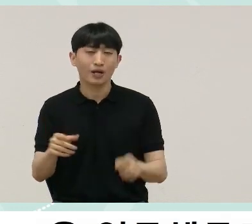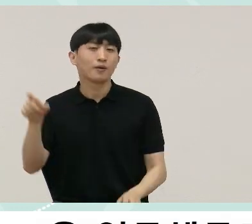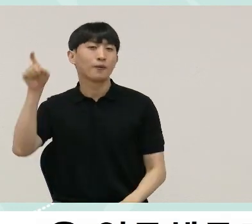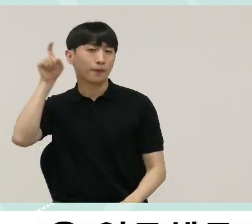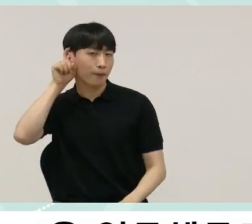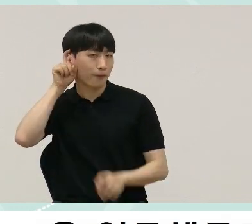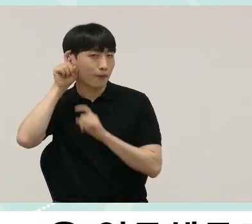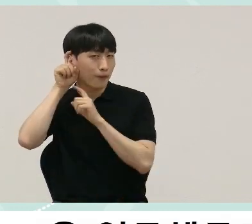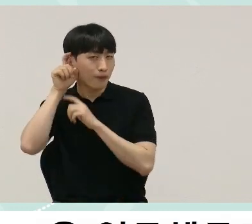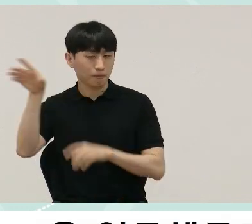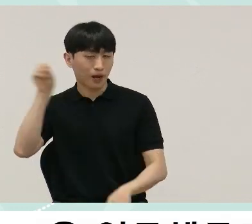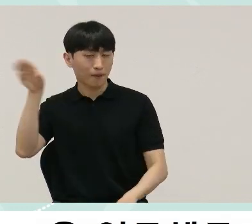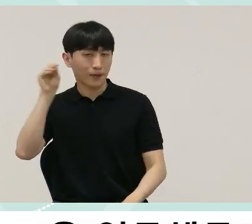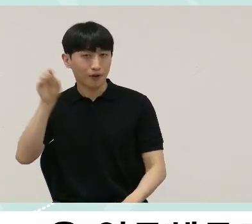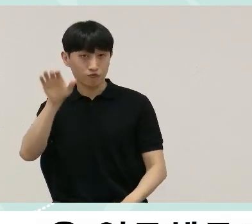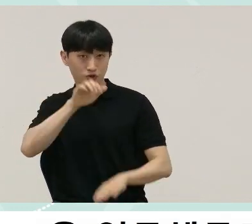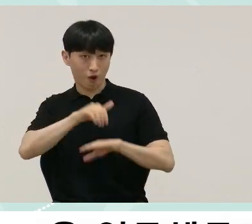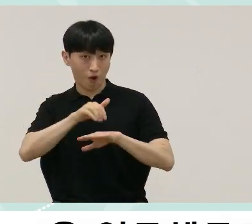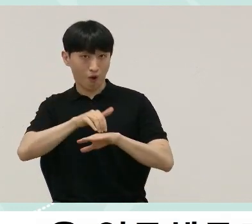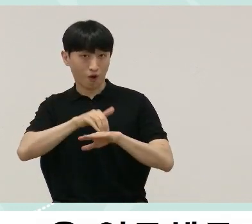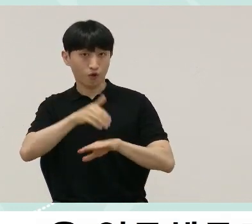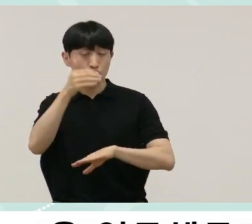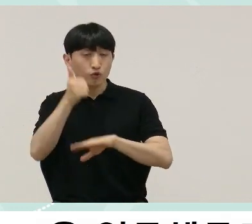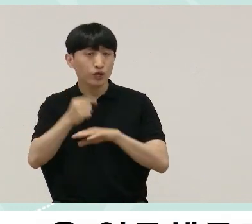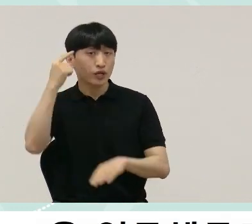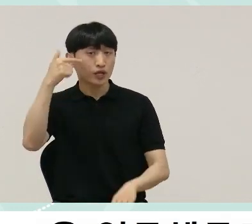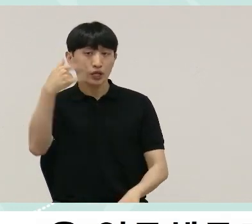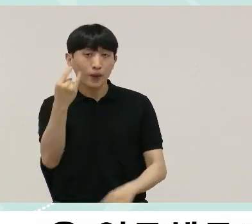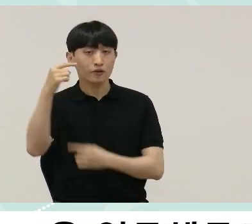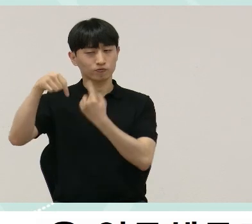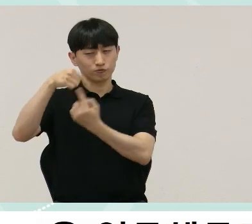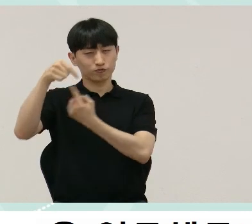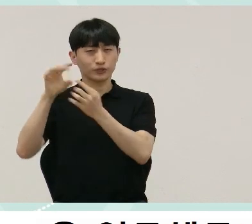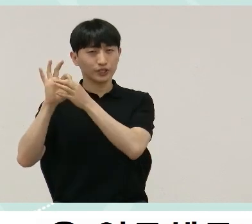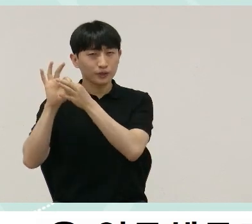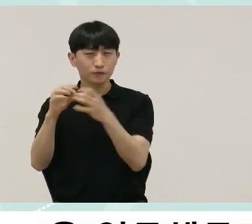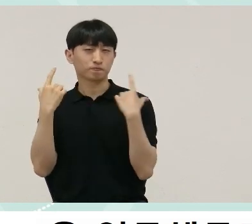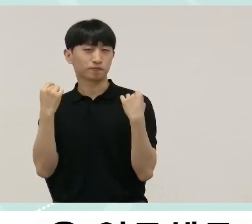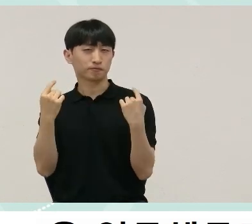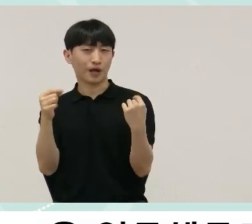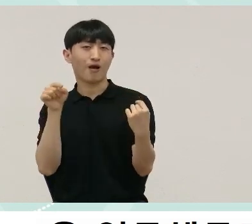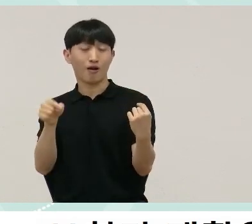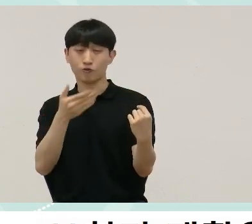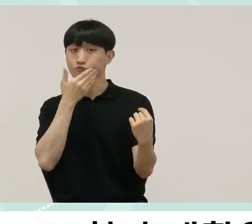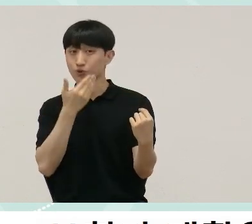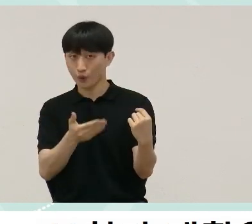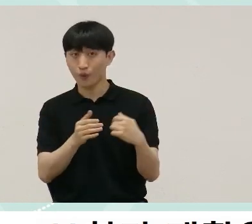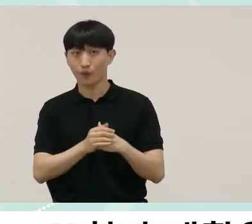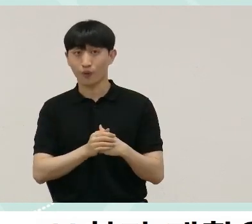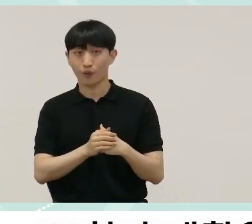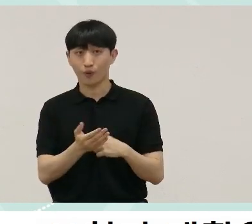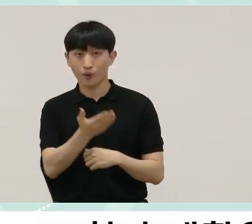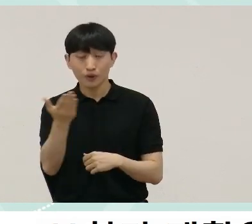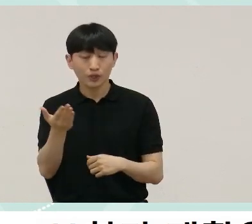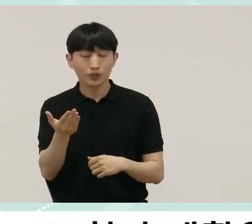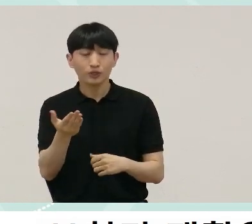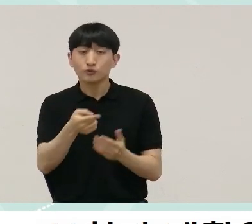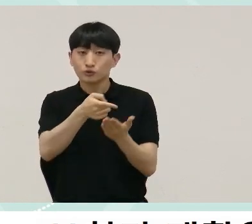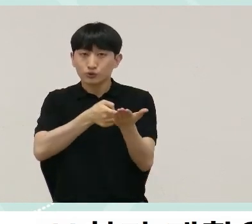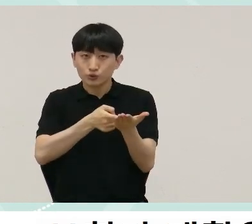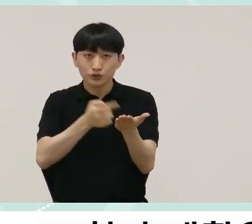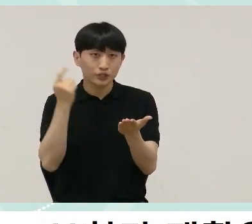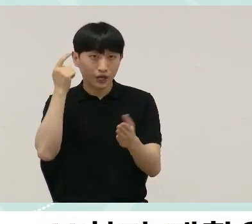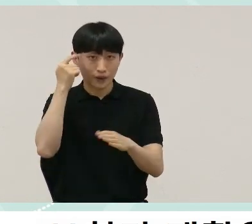계속해서 살아있게끔 청각뇌가 활성화되어 있게끔 유지하는 것이 굉장히 중요하고 수술이 계획되어 있다면 가능한